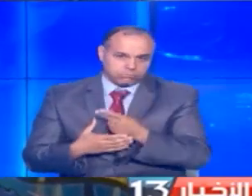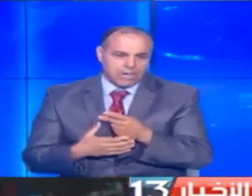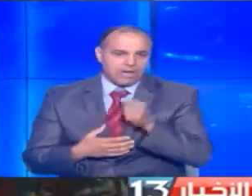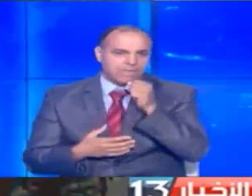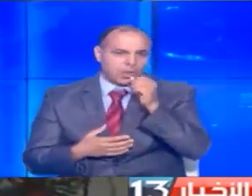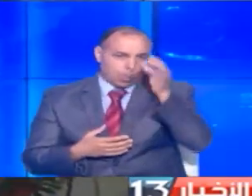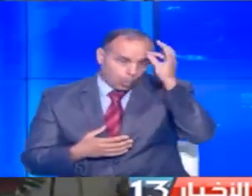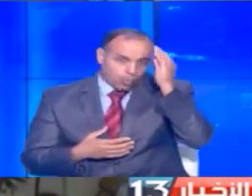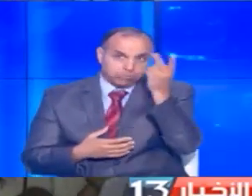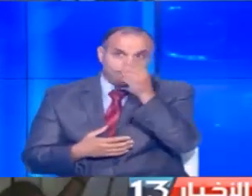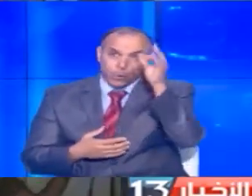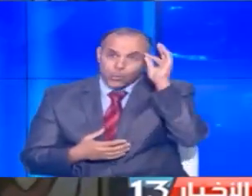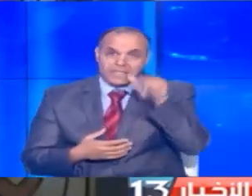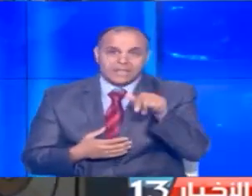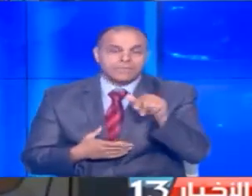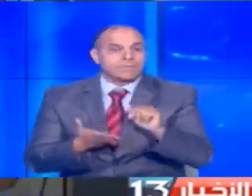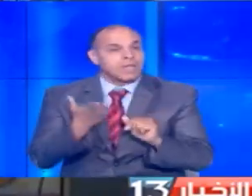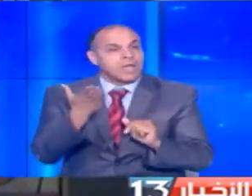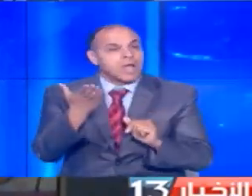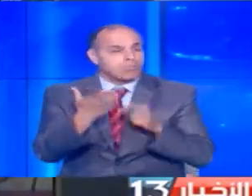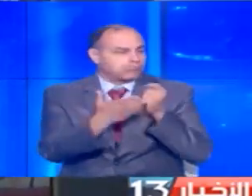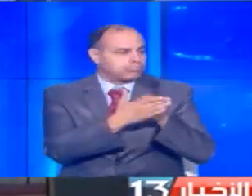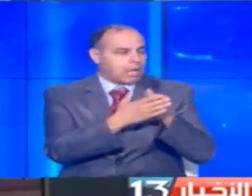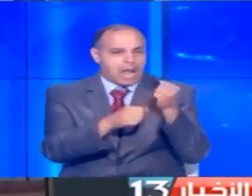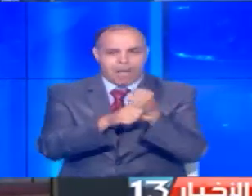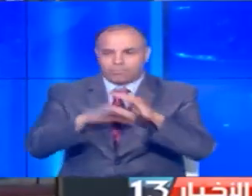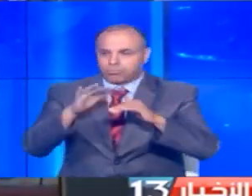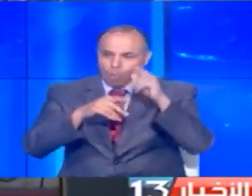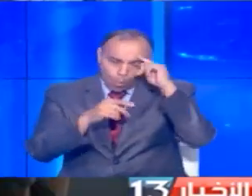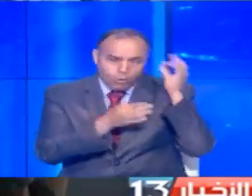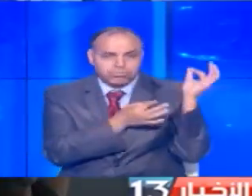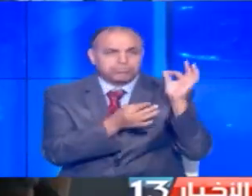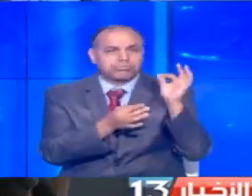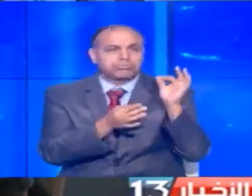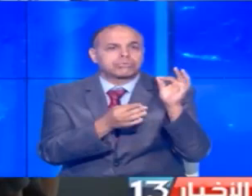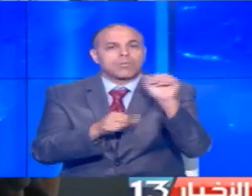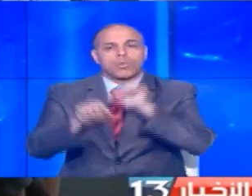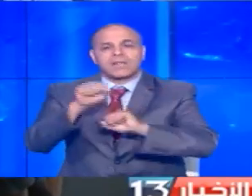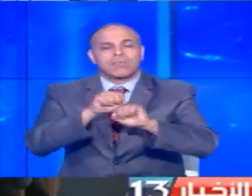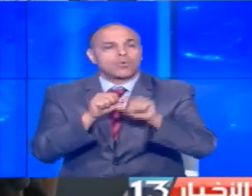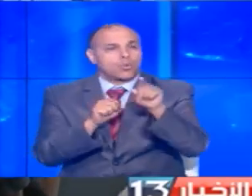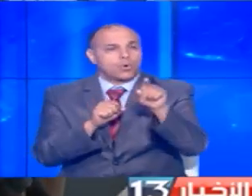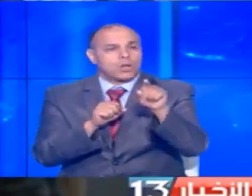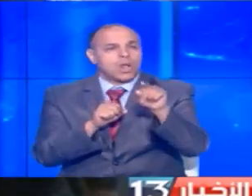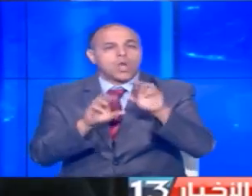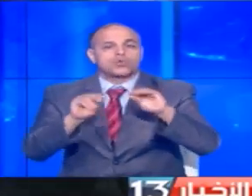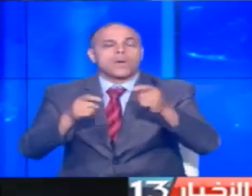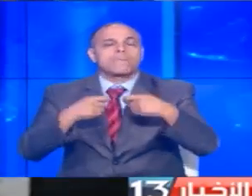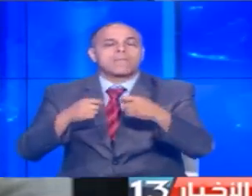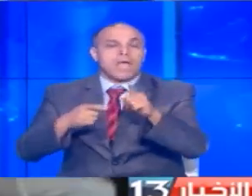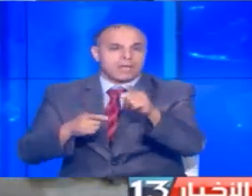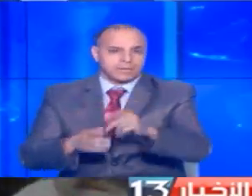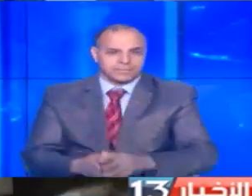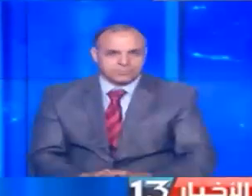الفنانين التشكيليين التونسيين واقتناء أعمالهم من خلال سوق سماه المنظمون سوق الفن.